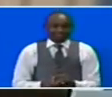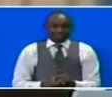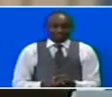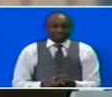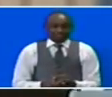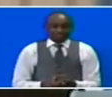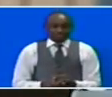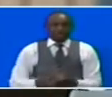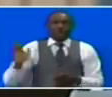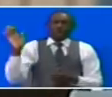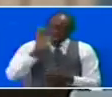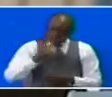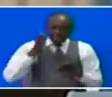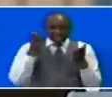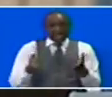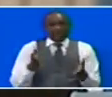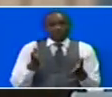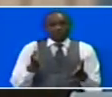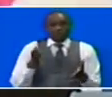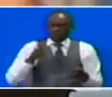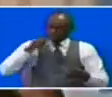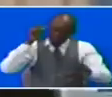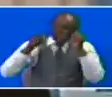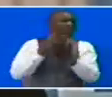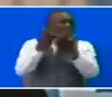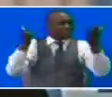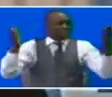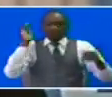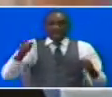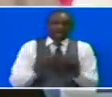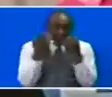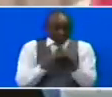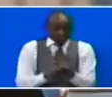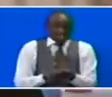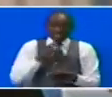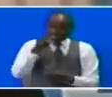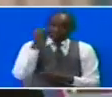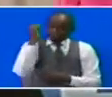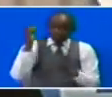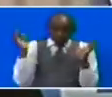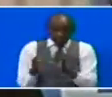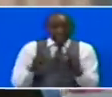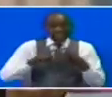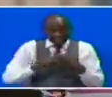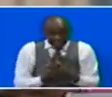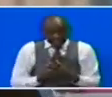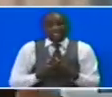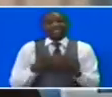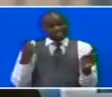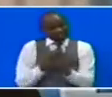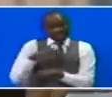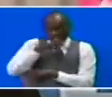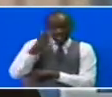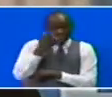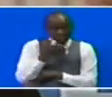2017. Na chama cha Wiper sasa kinafanya nominations everywhere. Kimekuwa chama ambacho kilianza in some areas of the